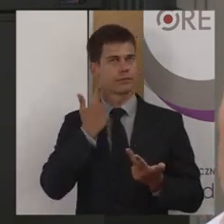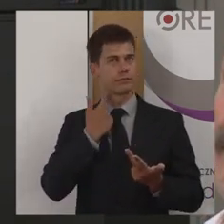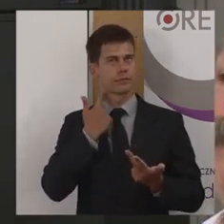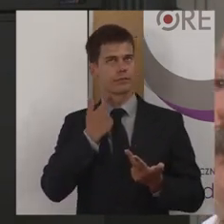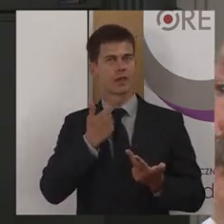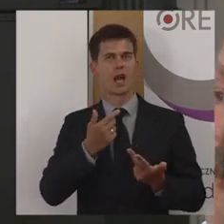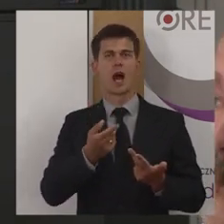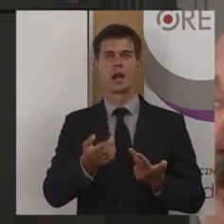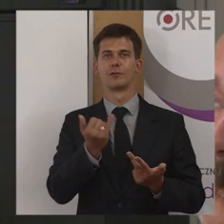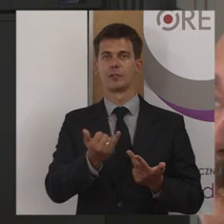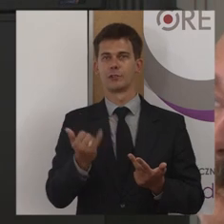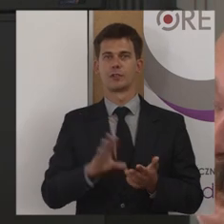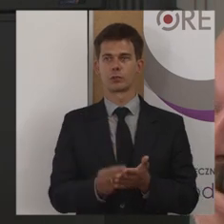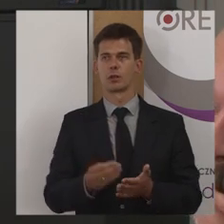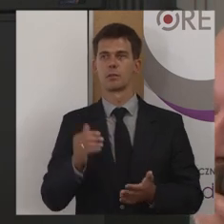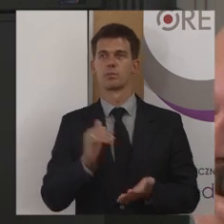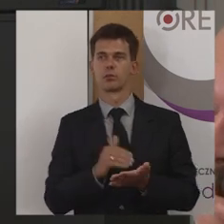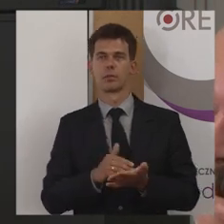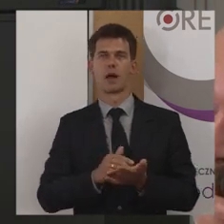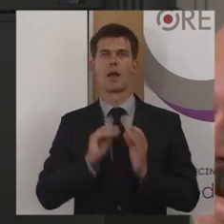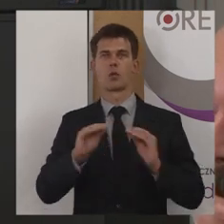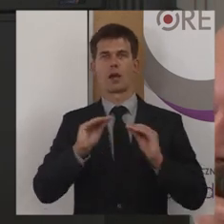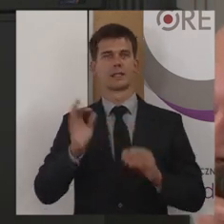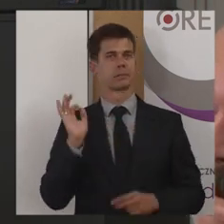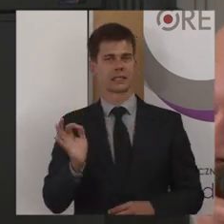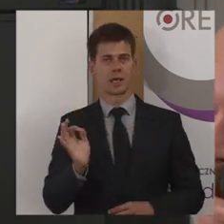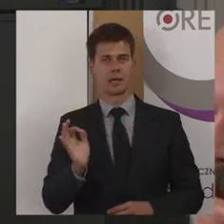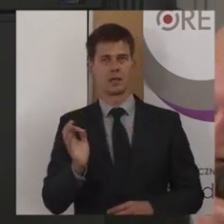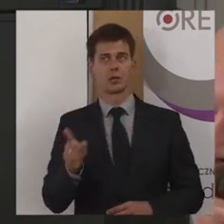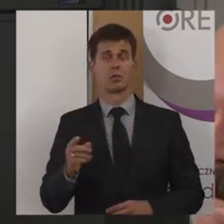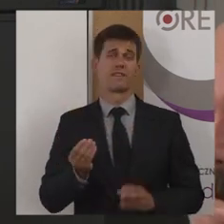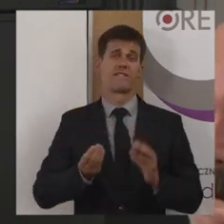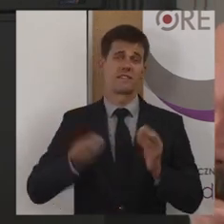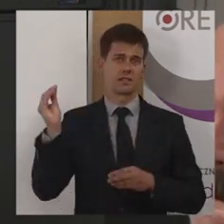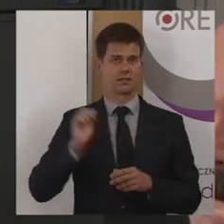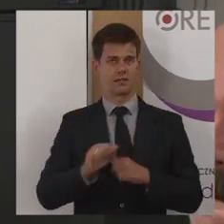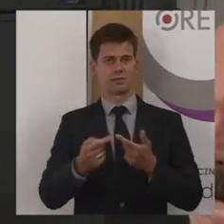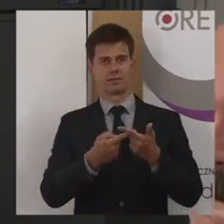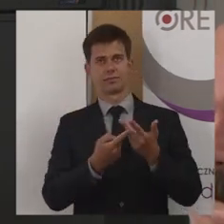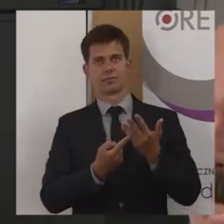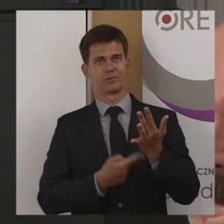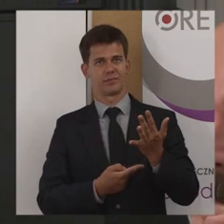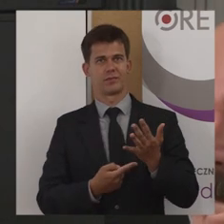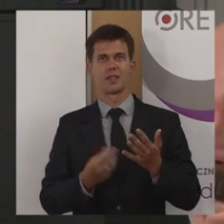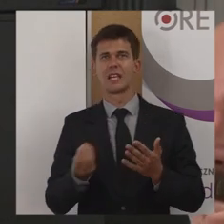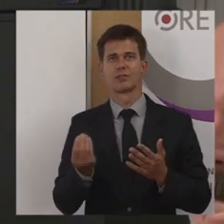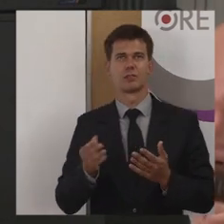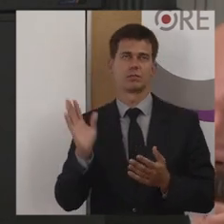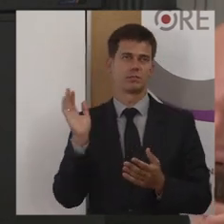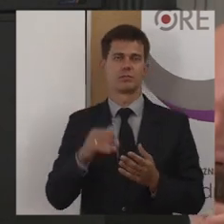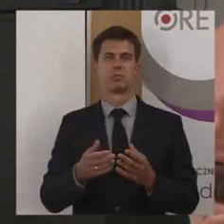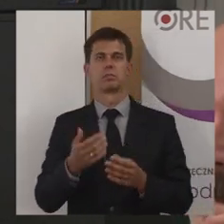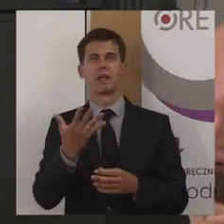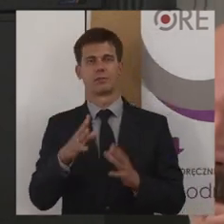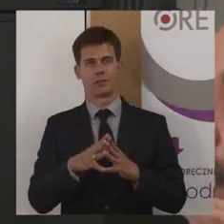dzieci ze specjalnymi potrzebami edukacyjnymi, do tych elementów, o których Pan mówił w pierwszej prezentacji, trzeba dołożyć